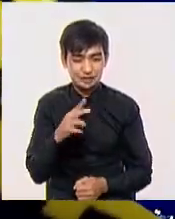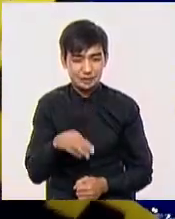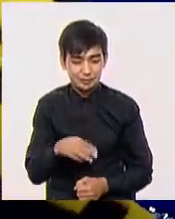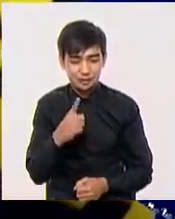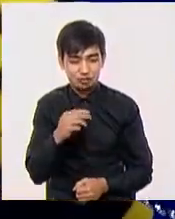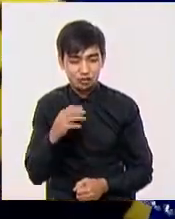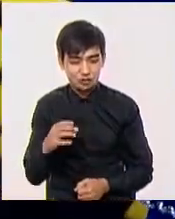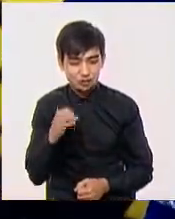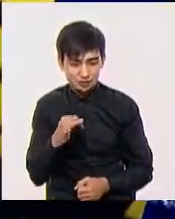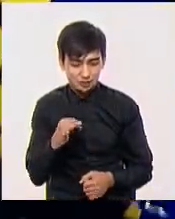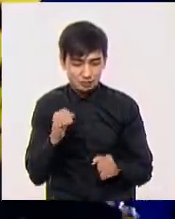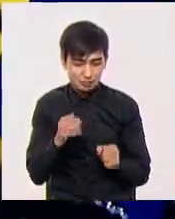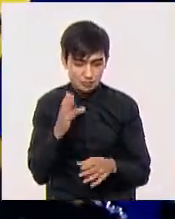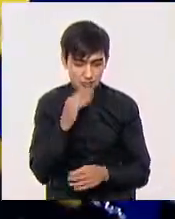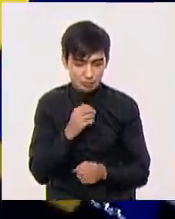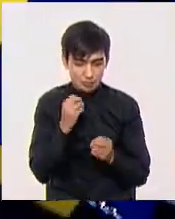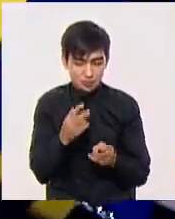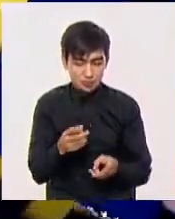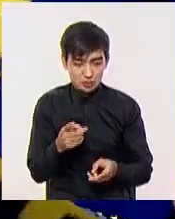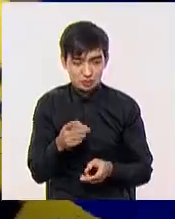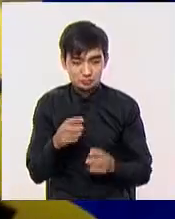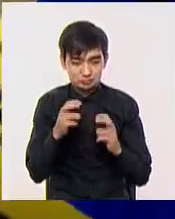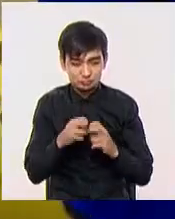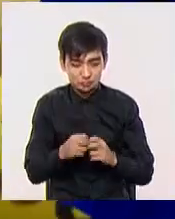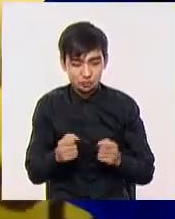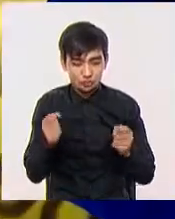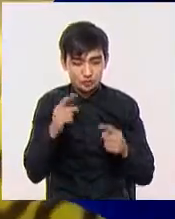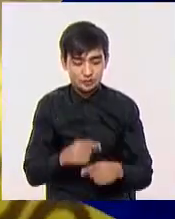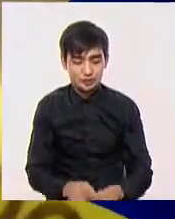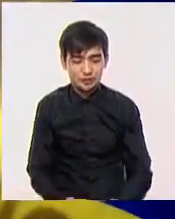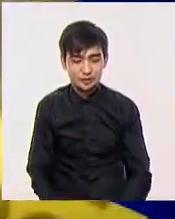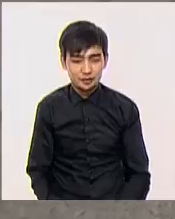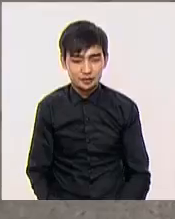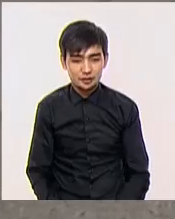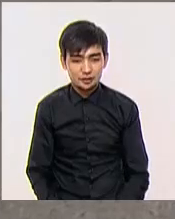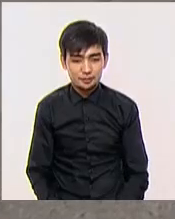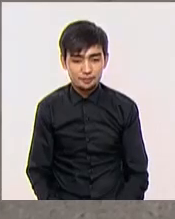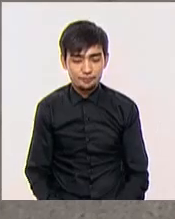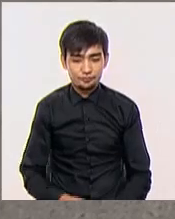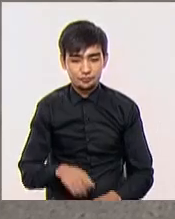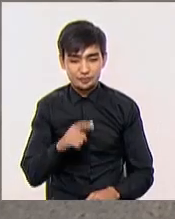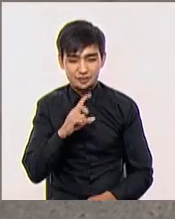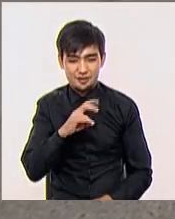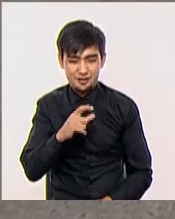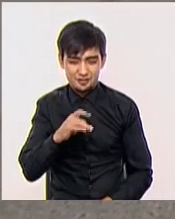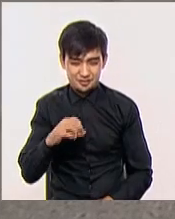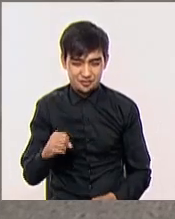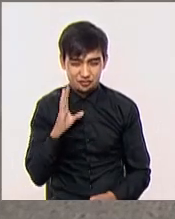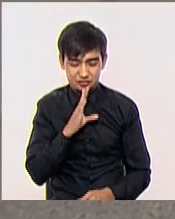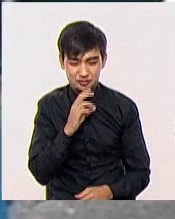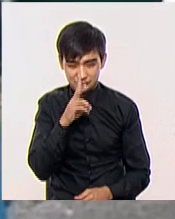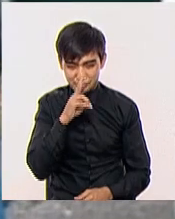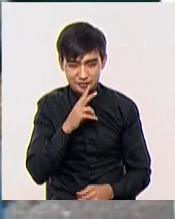км в час. Возможно ли это? Попыталась разобраться Людмила Батюшкина. Нагила Ташенова из Сарани 2 месяца